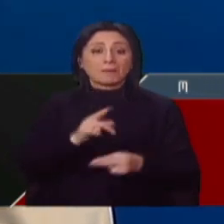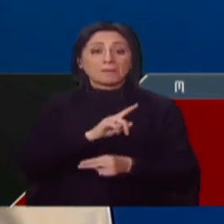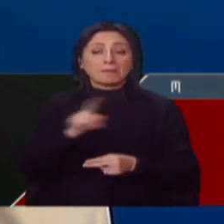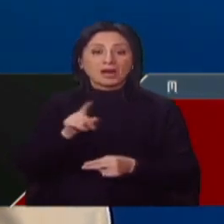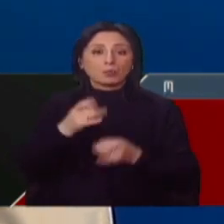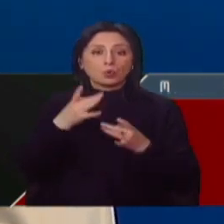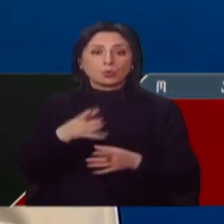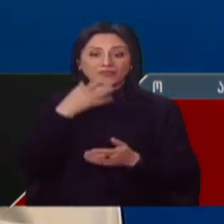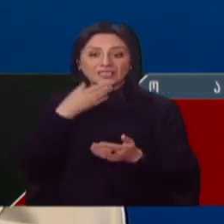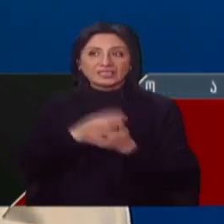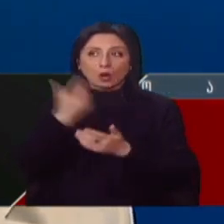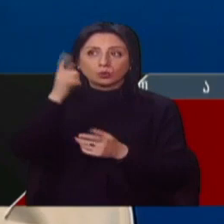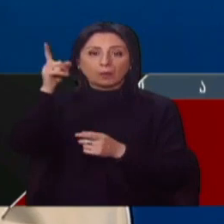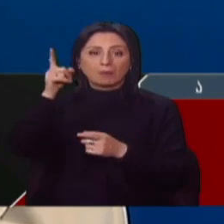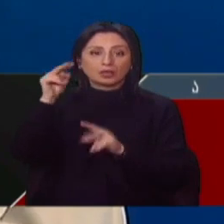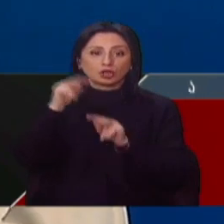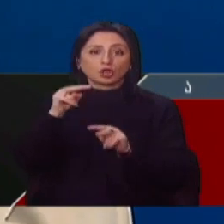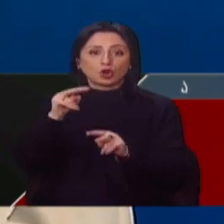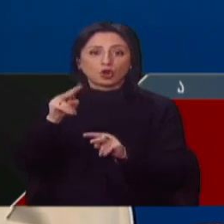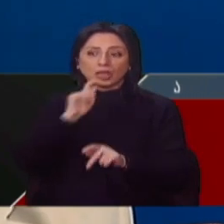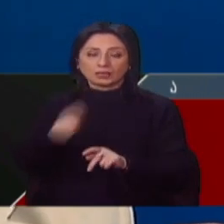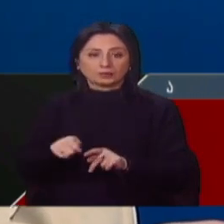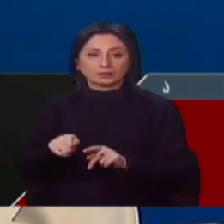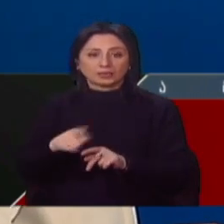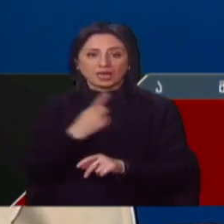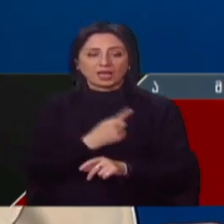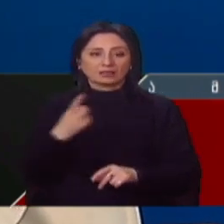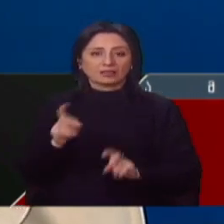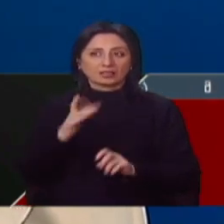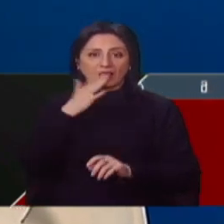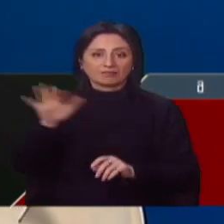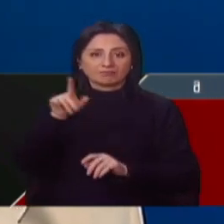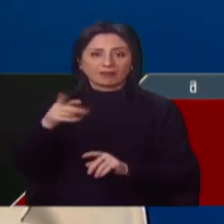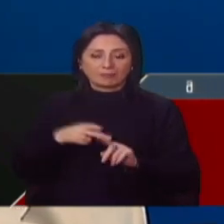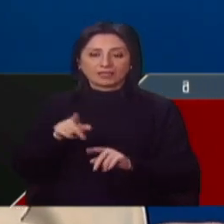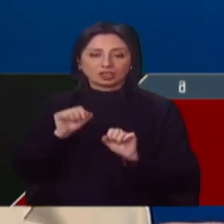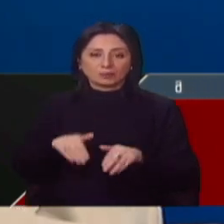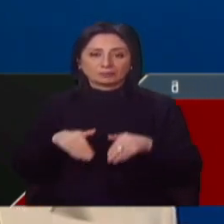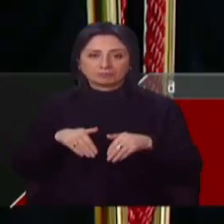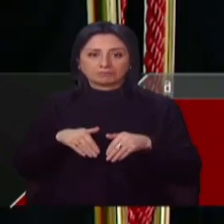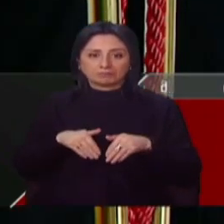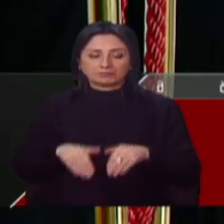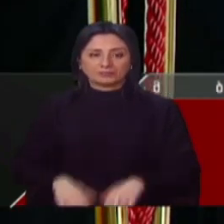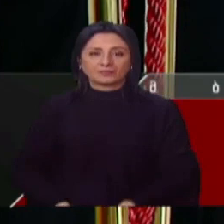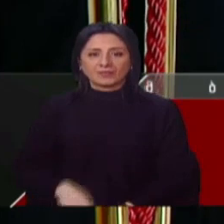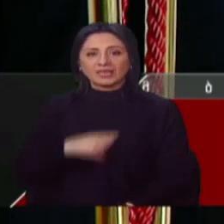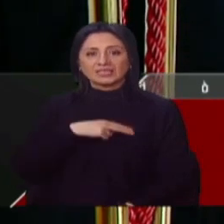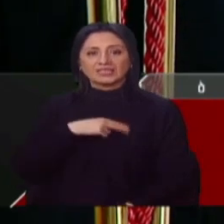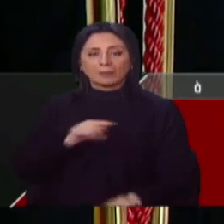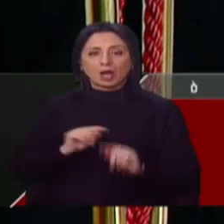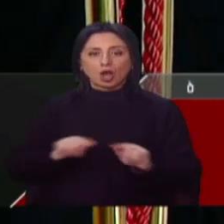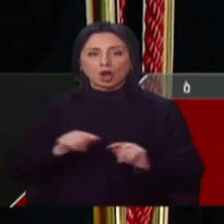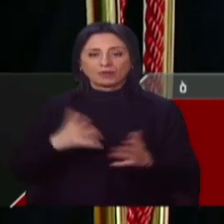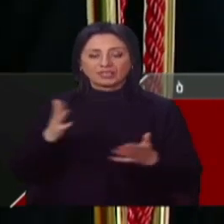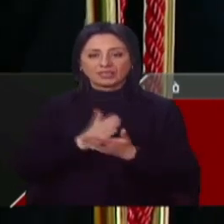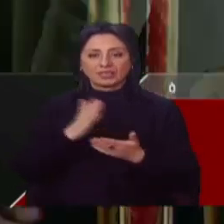მაგრამ უბრალოდ საკუთარი პატრონები ამის უფლებას არ მიცემენ. Ეს არის ერთადერთი, რის გამოც მათ შეიძლება შეიკავონ თავი. Sa parlamento opoziției